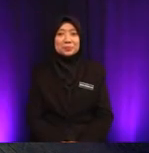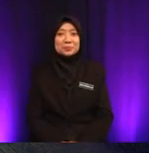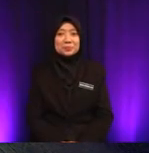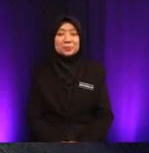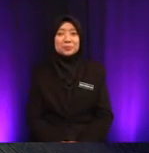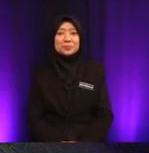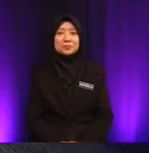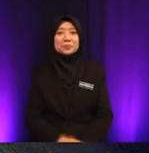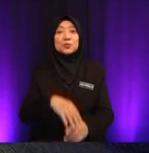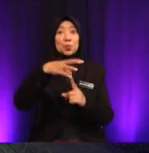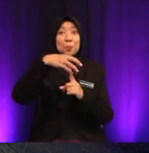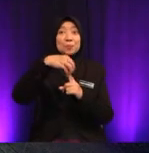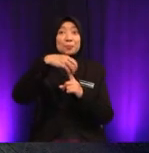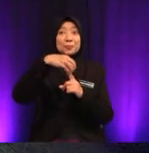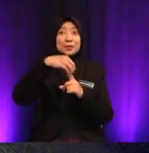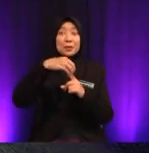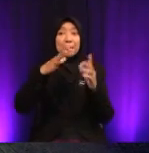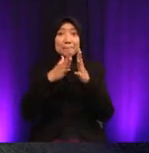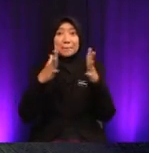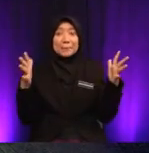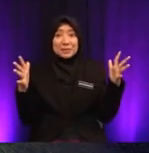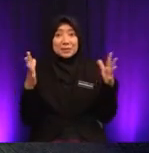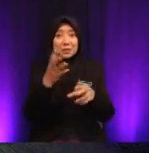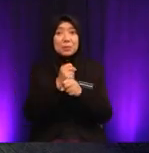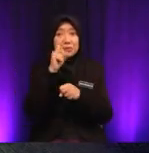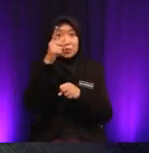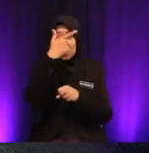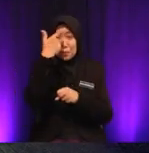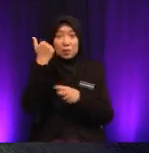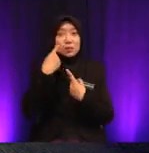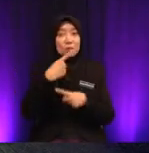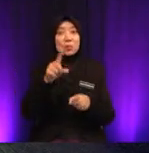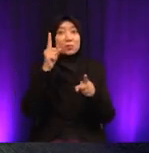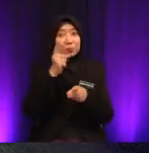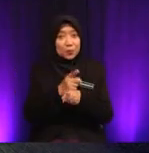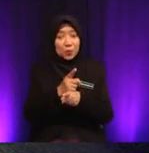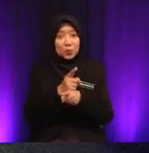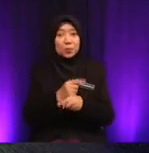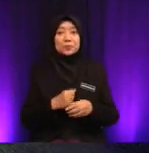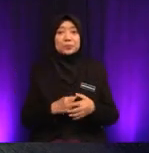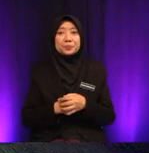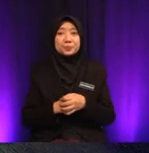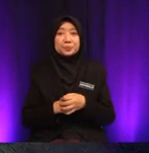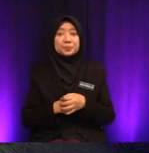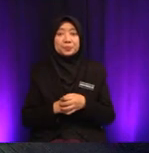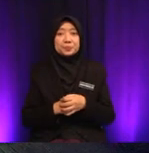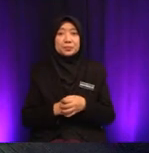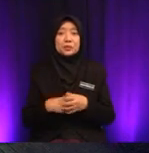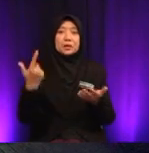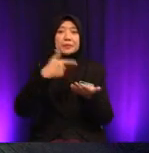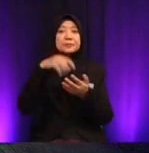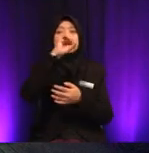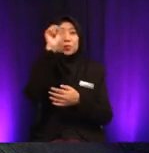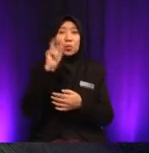strawberry Oke untuk Akmal terima kasih kita Bagi saudara senang dulu